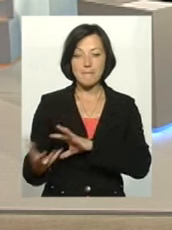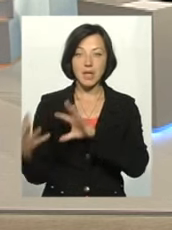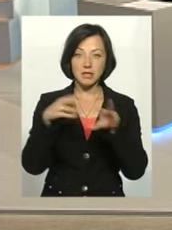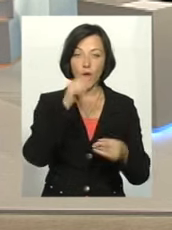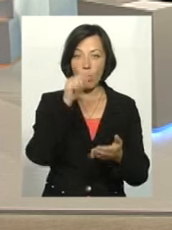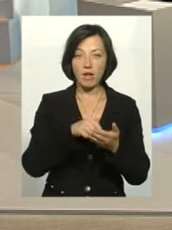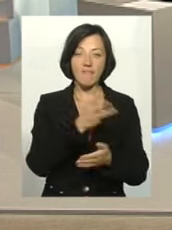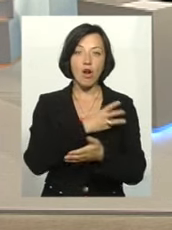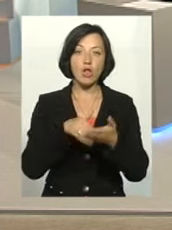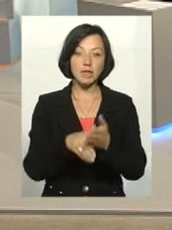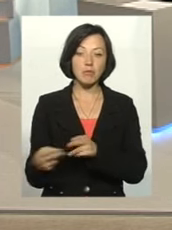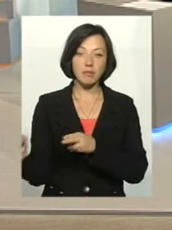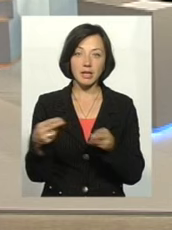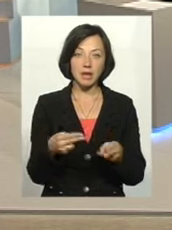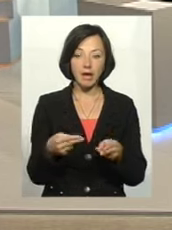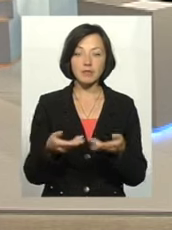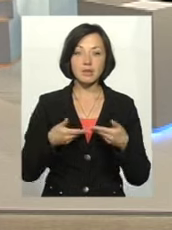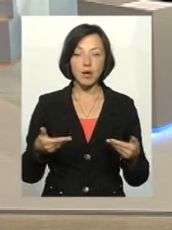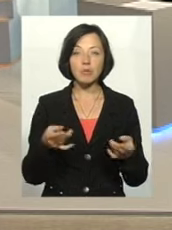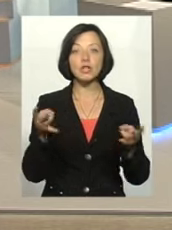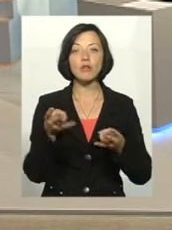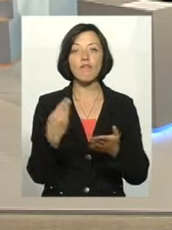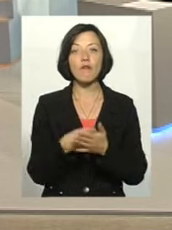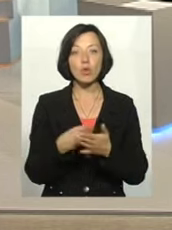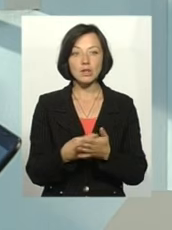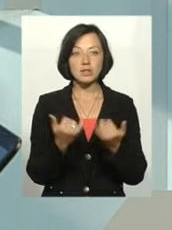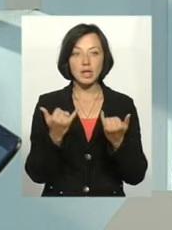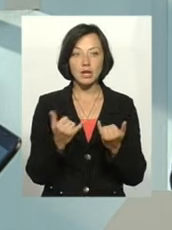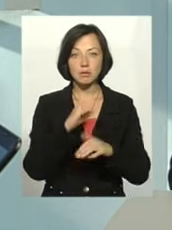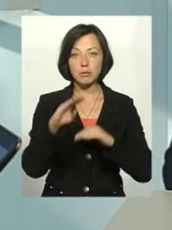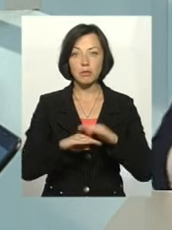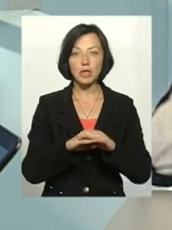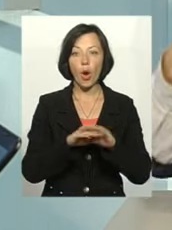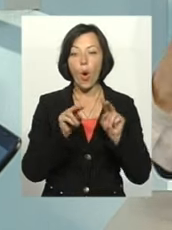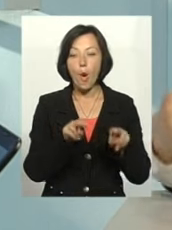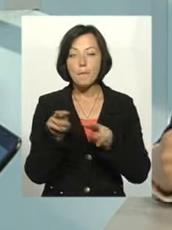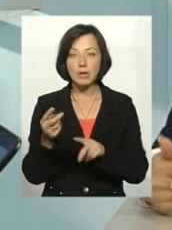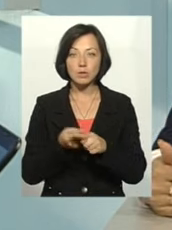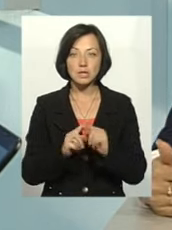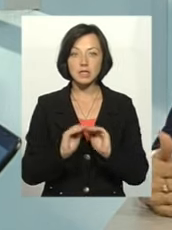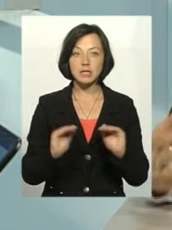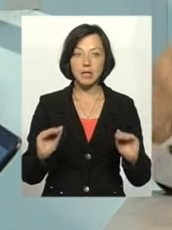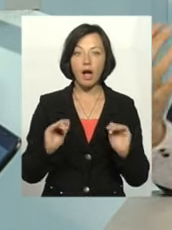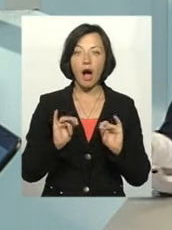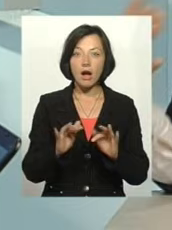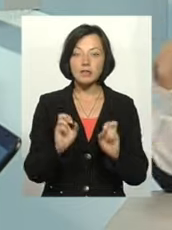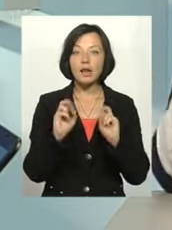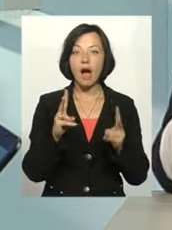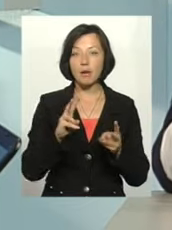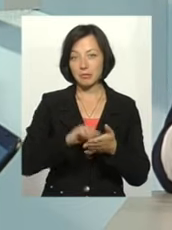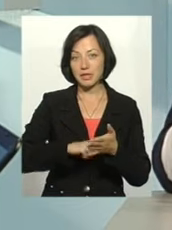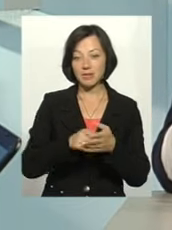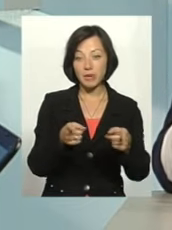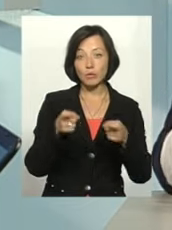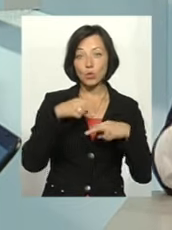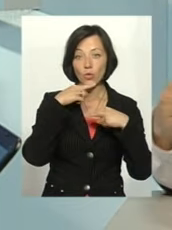як волонтер приїхала з нами. Для чого? Фонд зараз бере кідопіку цих дітей. Тобто акція як привід